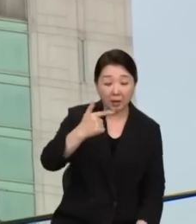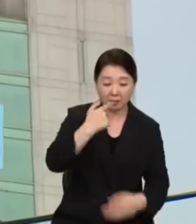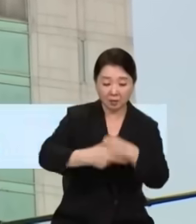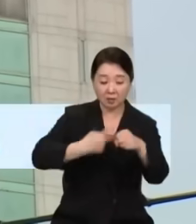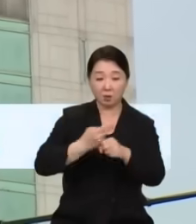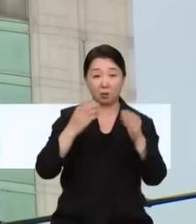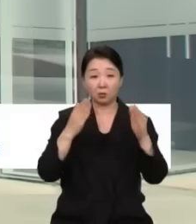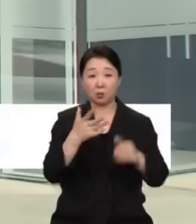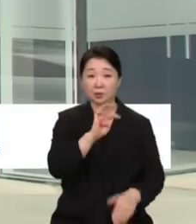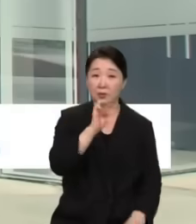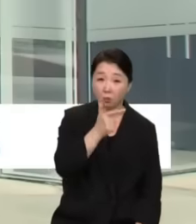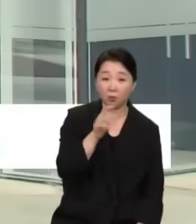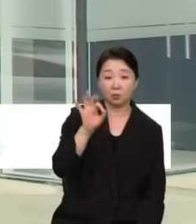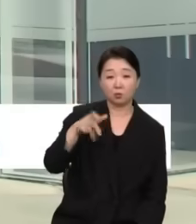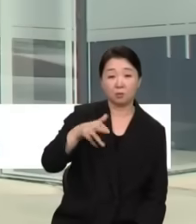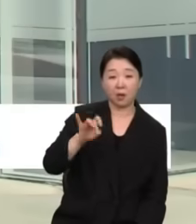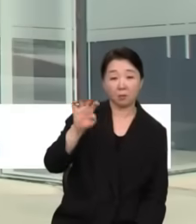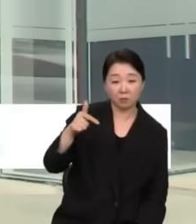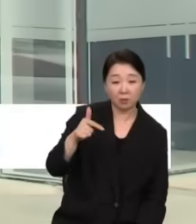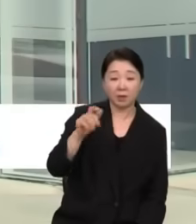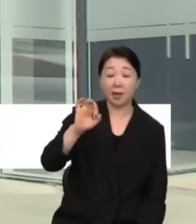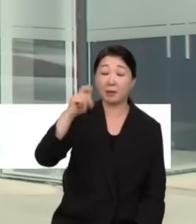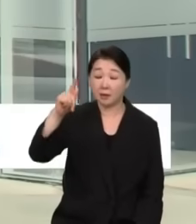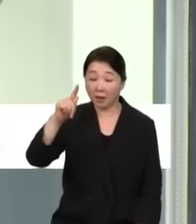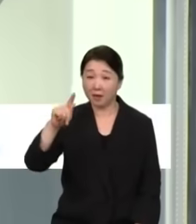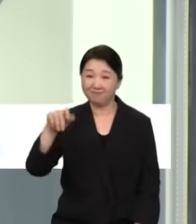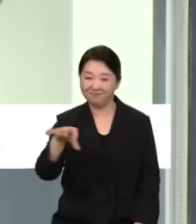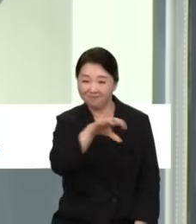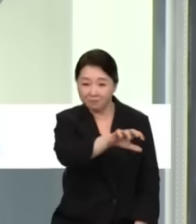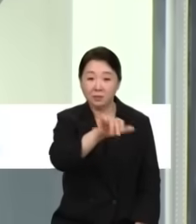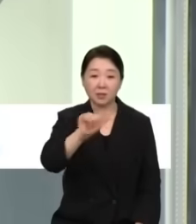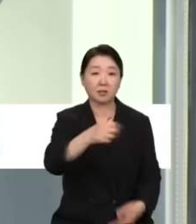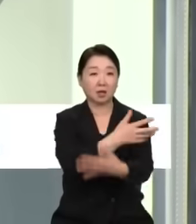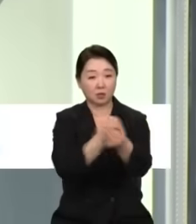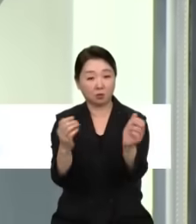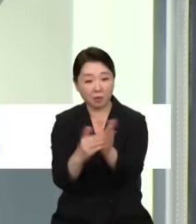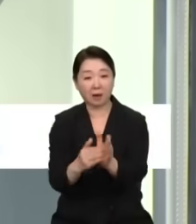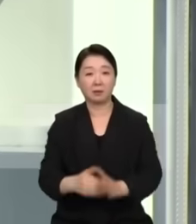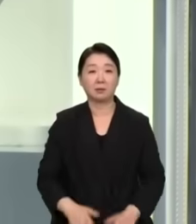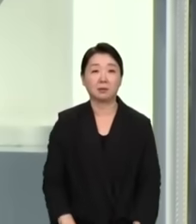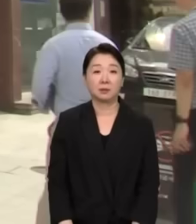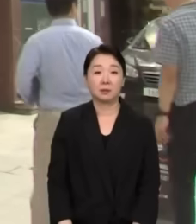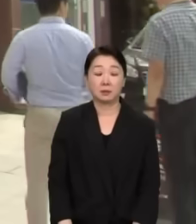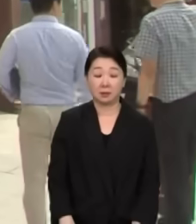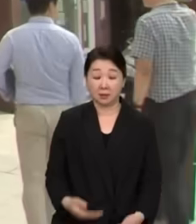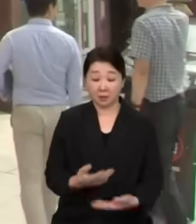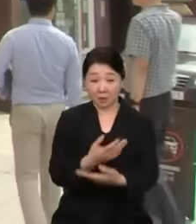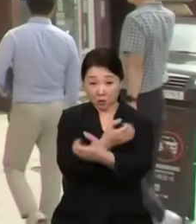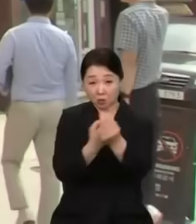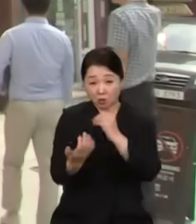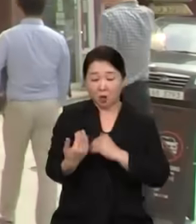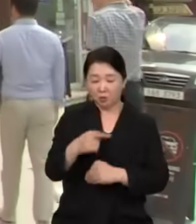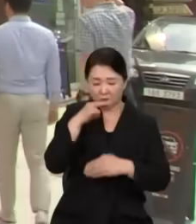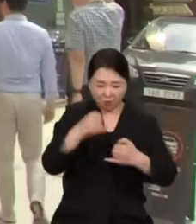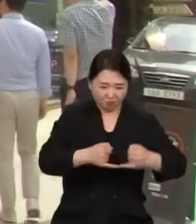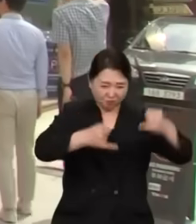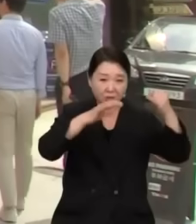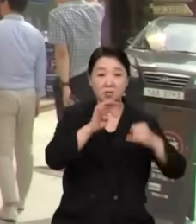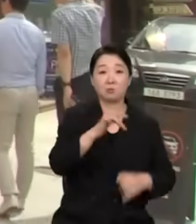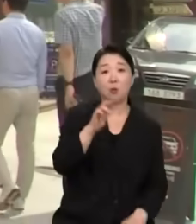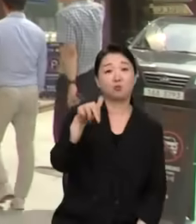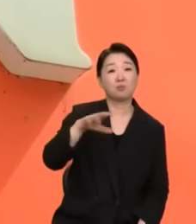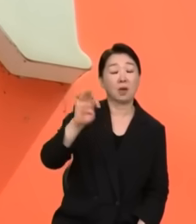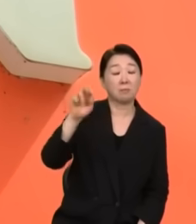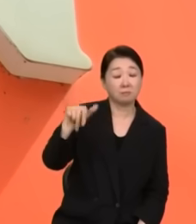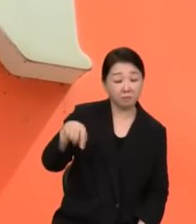사이 팀원과 위메프, AK몰 등 회사 5개를 잇따라 인수했습니다. 인수 전부터 적자가 누적된 팀원과